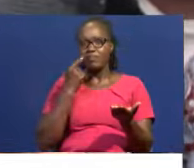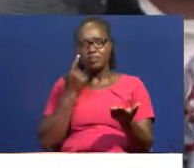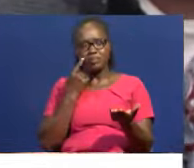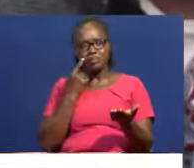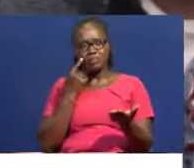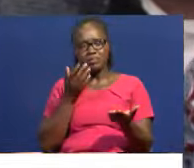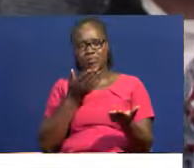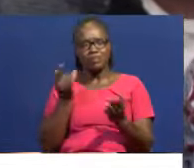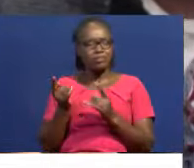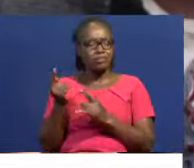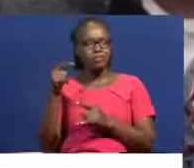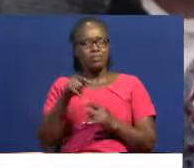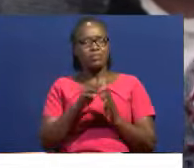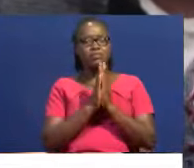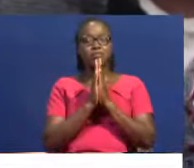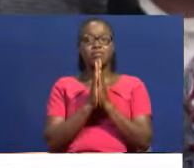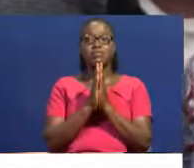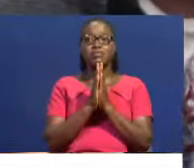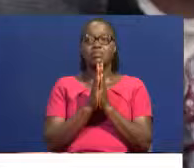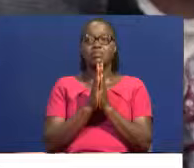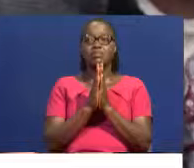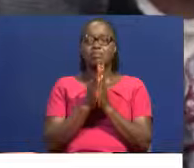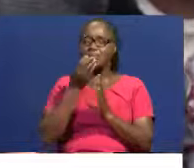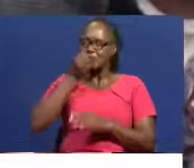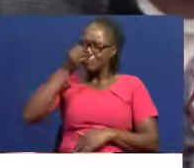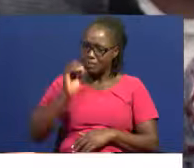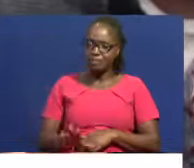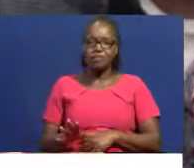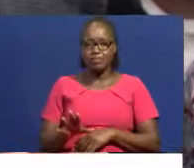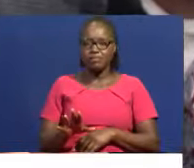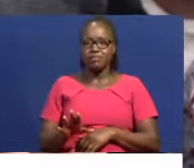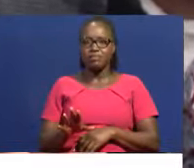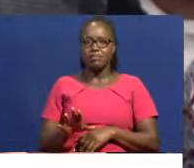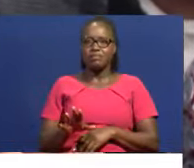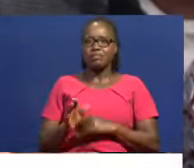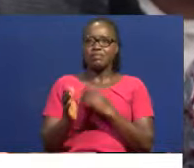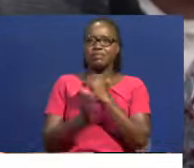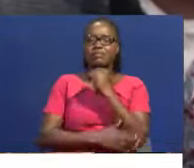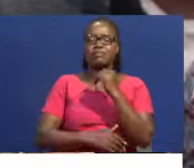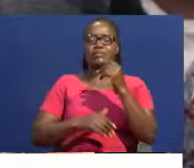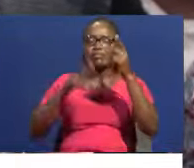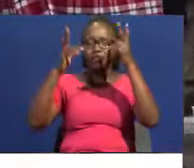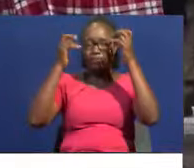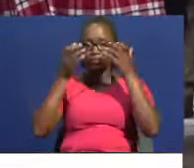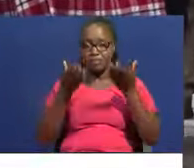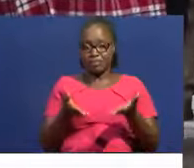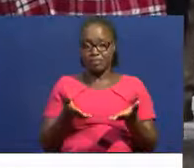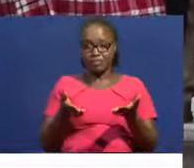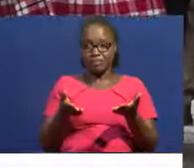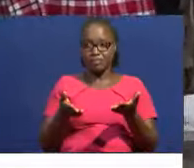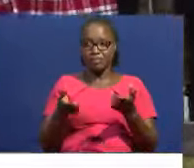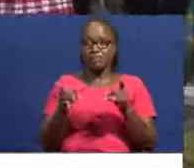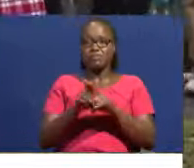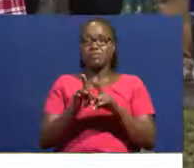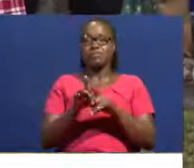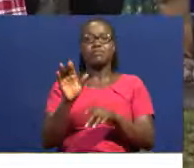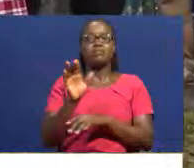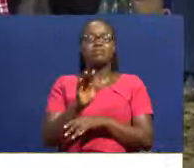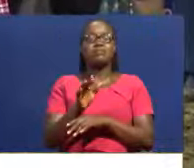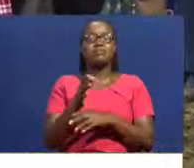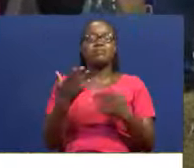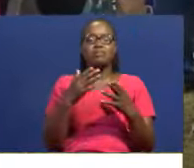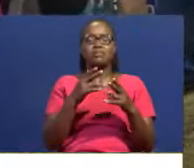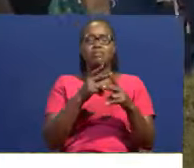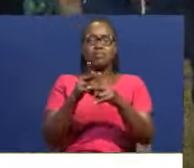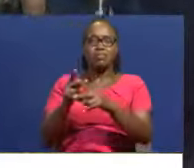tukuje tufanye maombi hapa, tuweze kukemea hii maneno ambayo imekuwa ikifanyika hapa. They also urge road users to